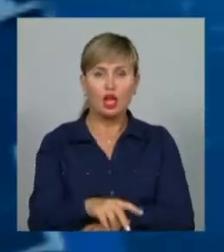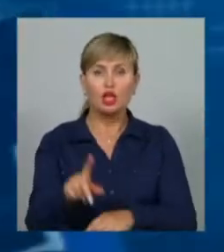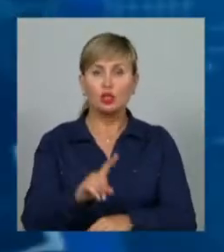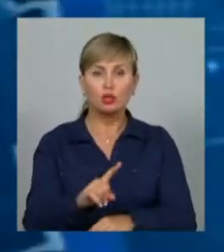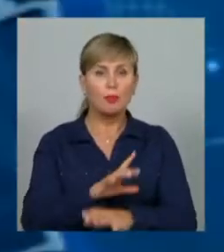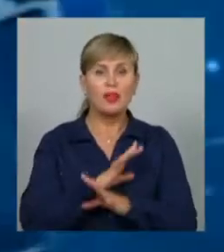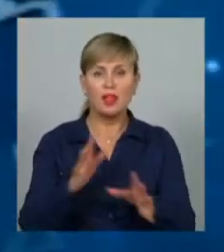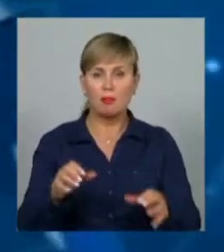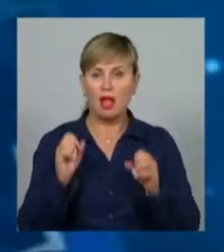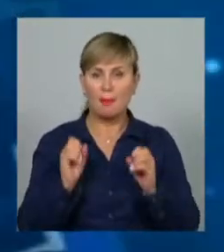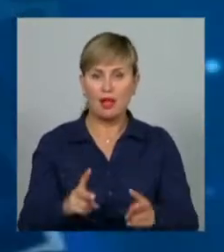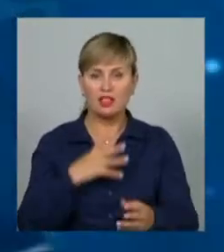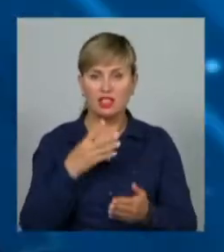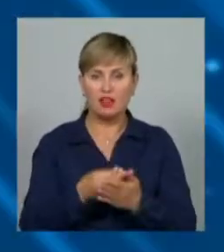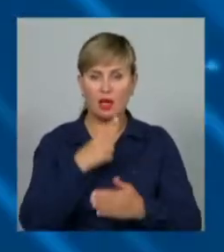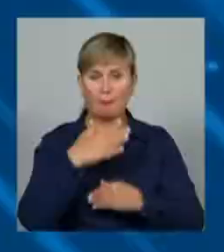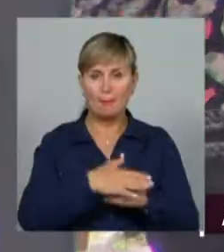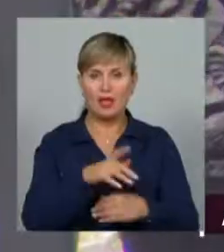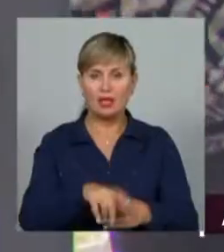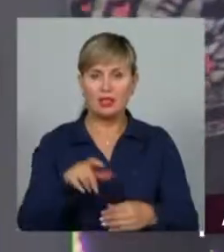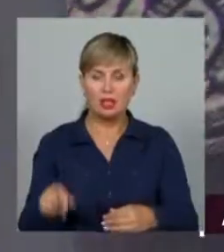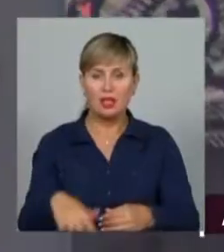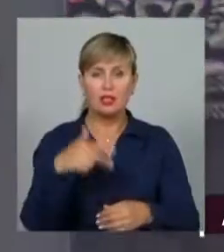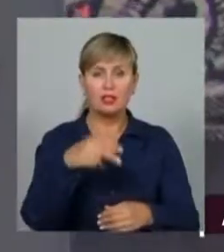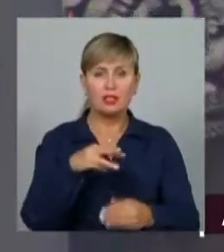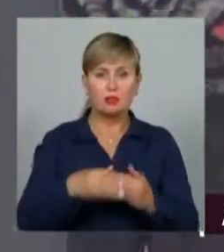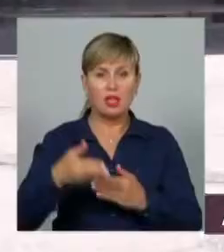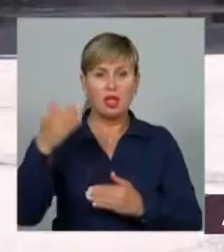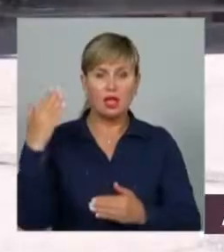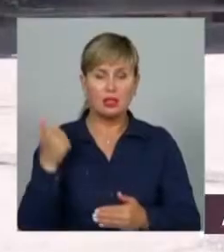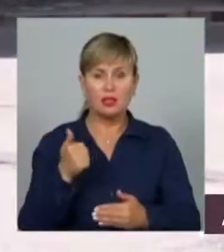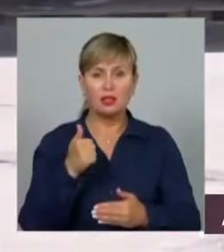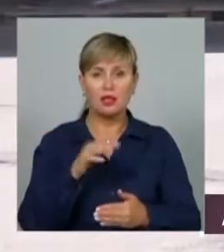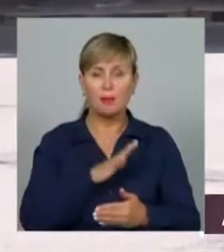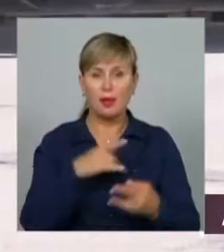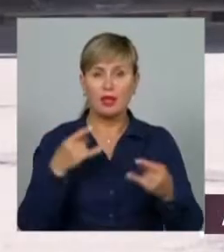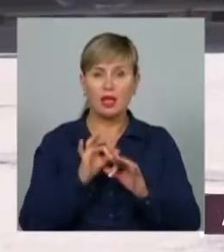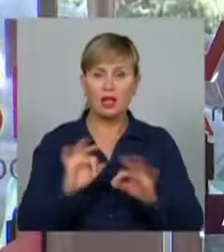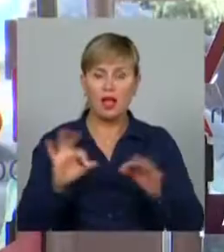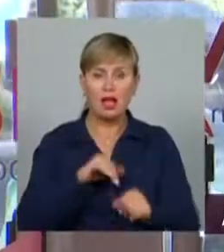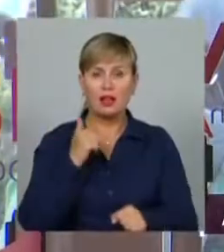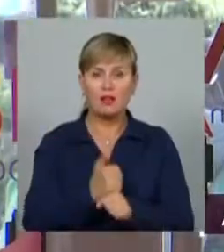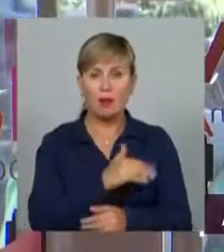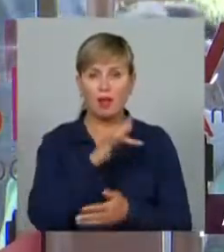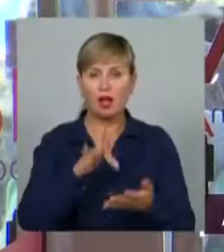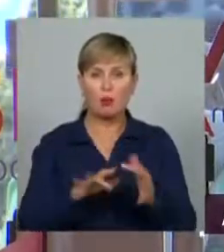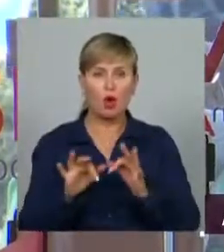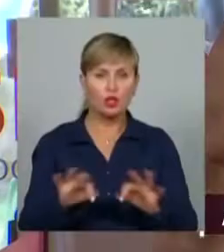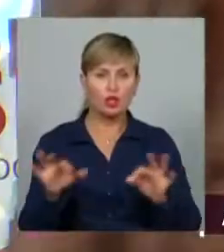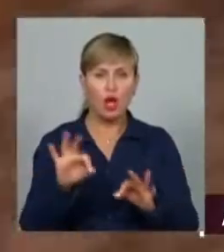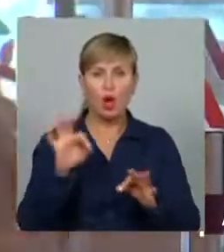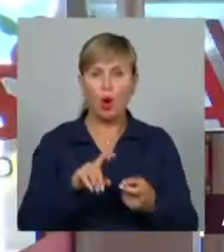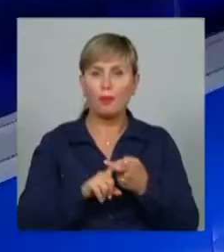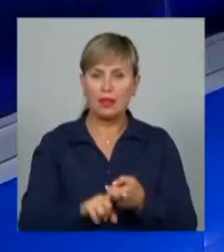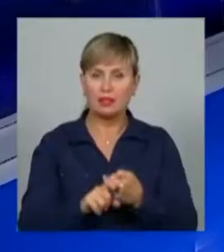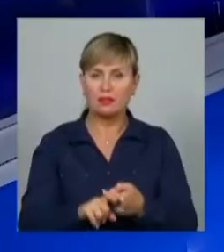не подвергать опасности своих близких. Полчаса назад в прямом эфире программы «Акимат Лайф» глава мегаполиса рассказал об